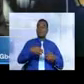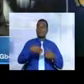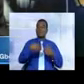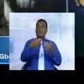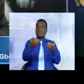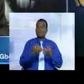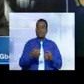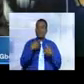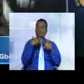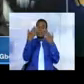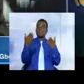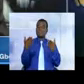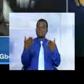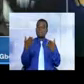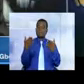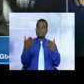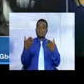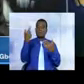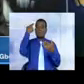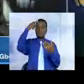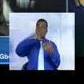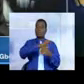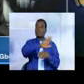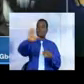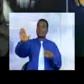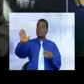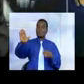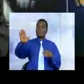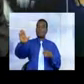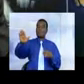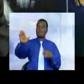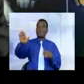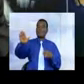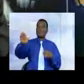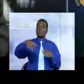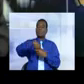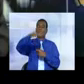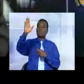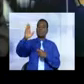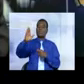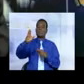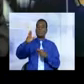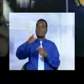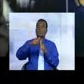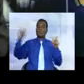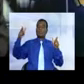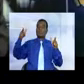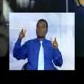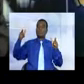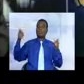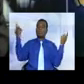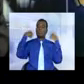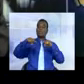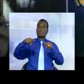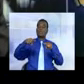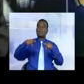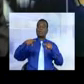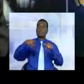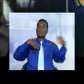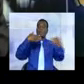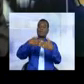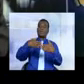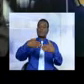l'occasion pour vous remercier pour votre sortie grandiose lors de